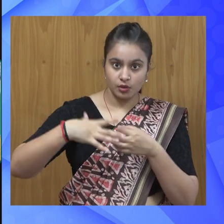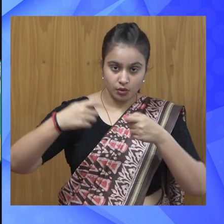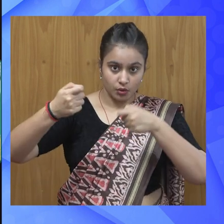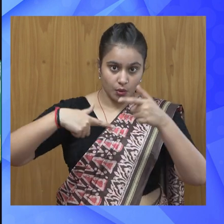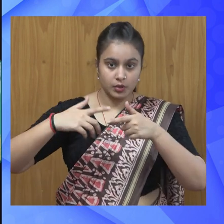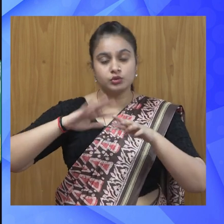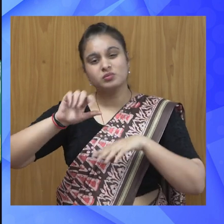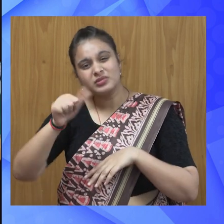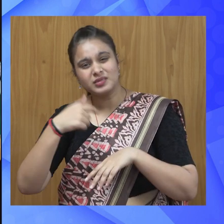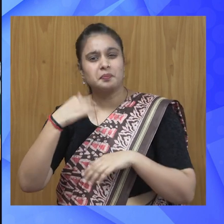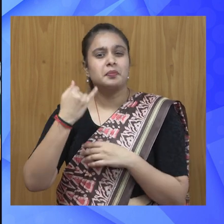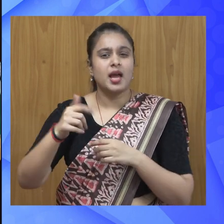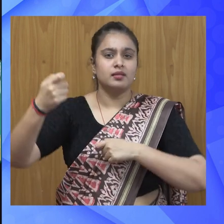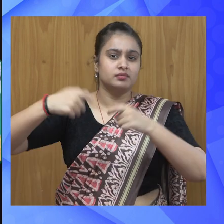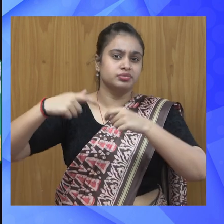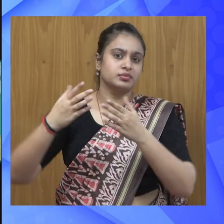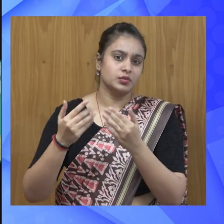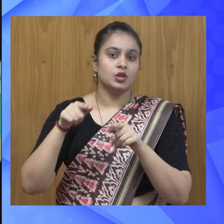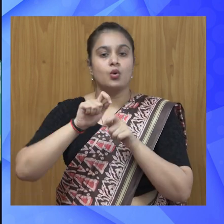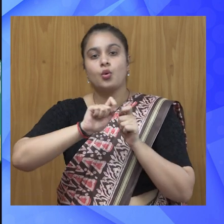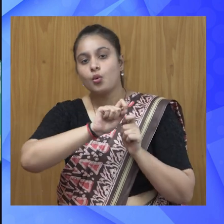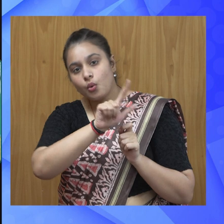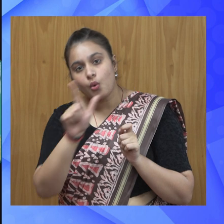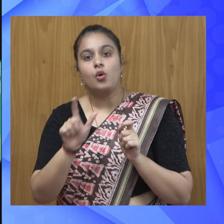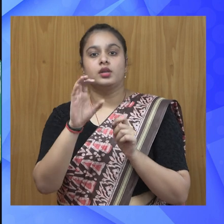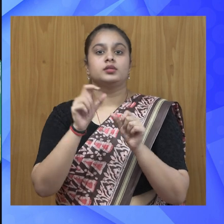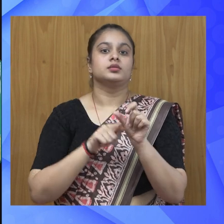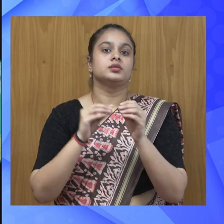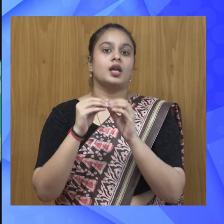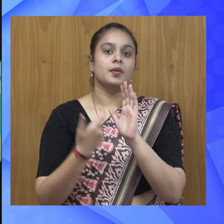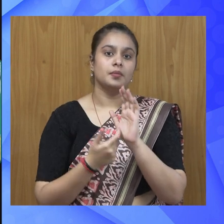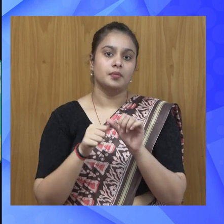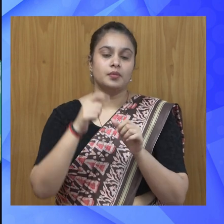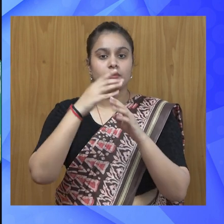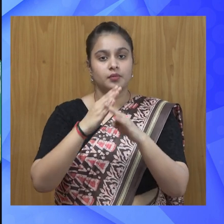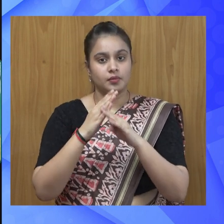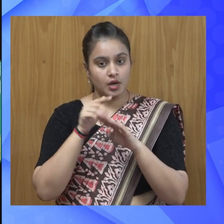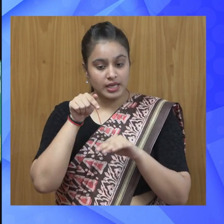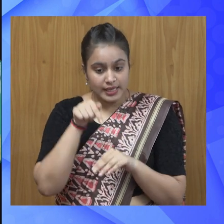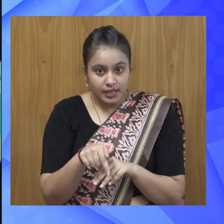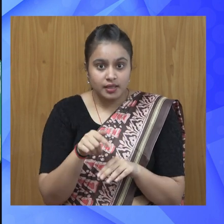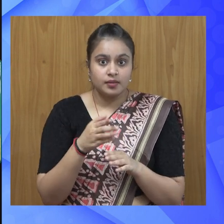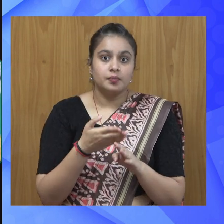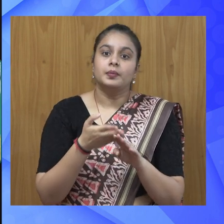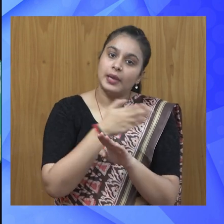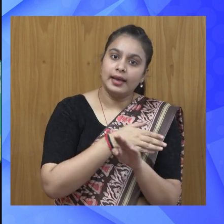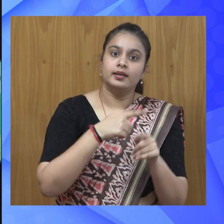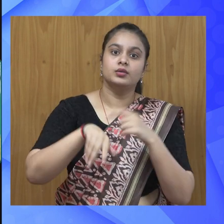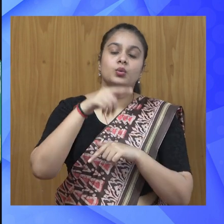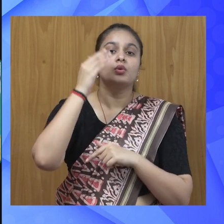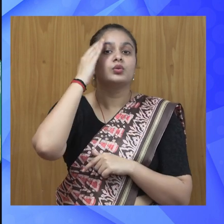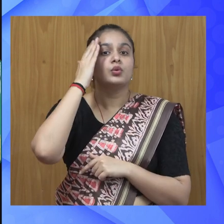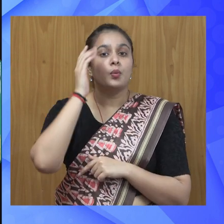गलत कमेंट कर दिया तो दिस इज ऑल साइबर बुलिंग एंड स्टॉकिंग तो इसको कैसे पहले तो ये आपको पता होना चाहिए